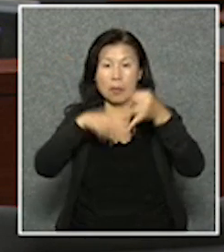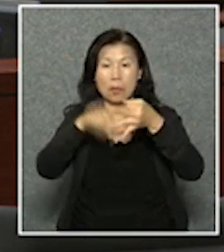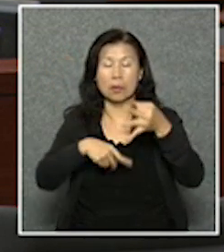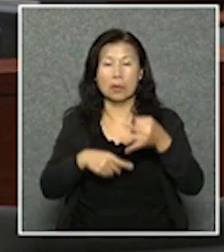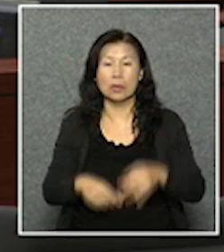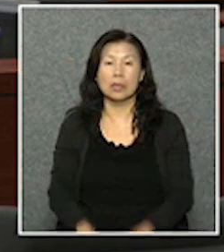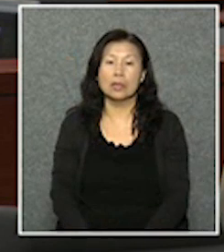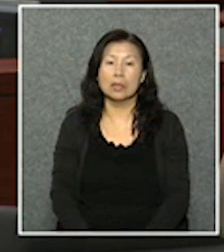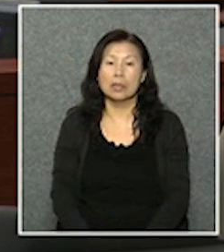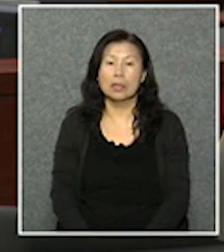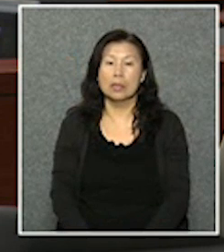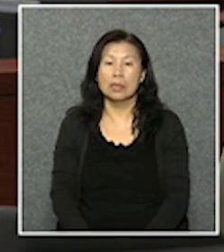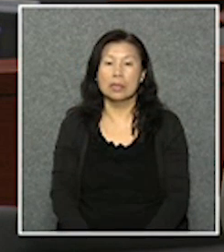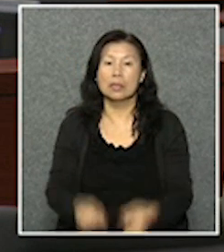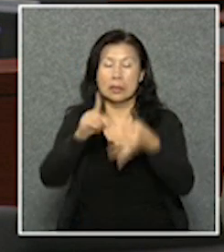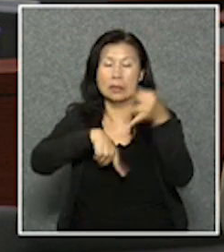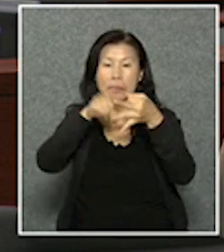做